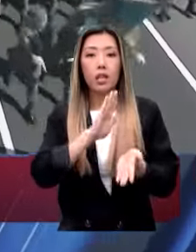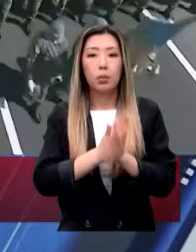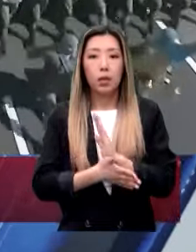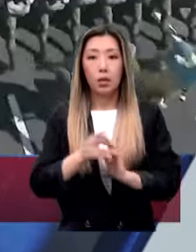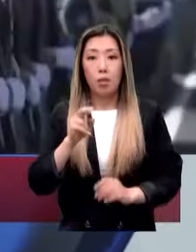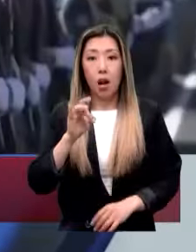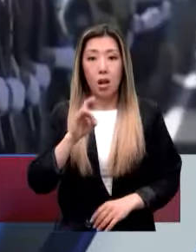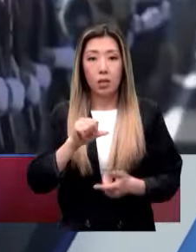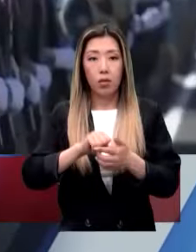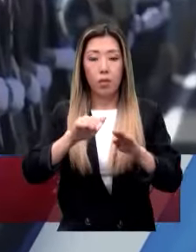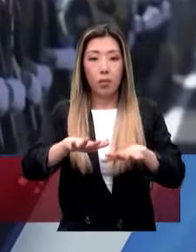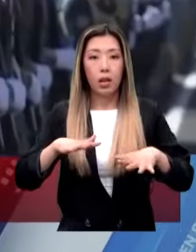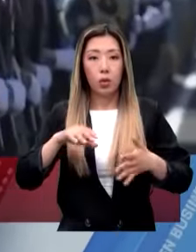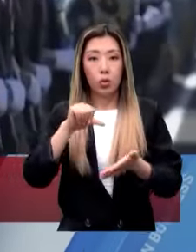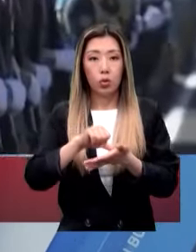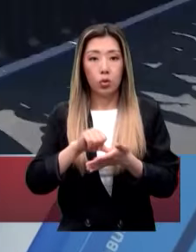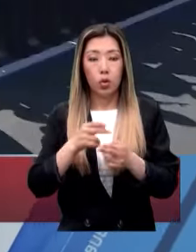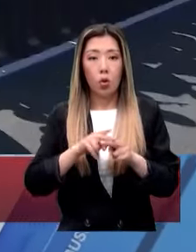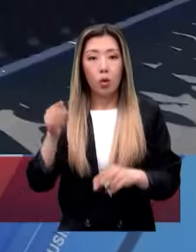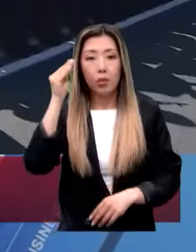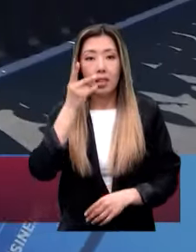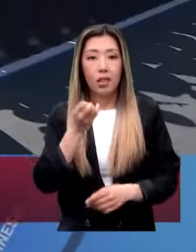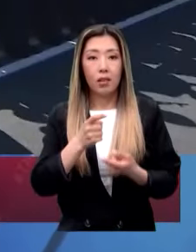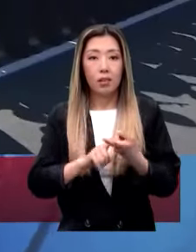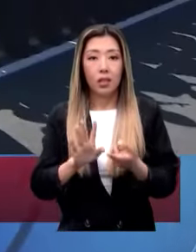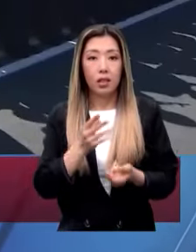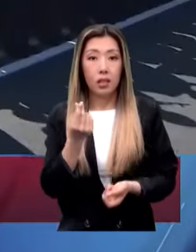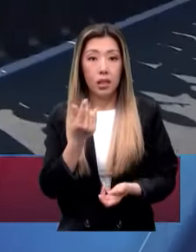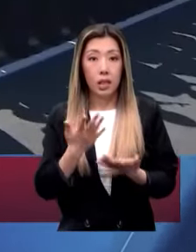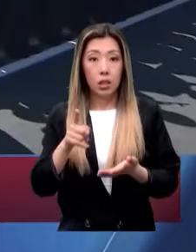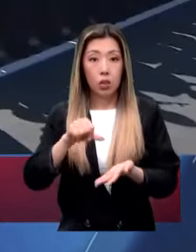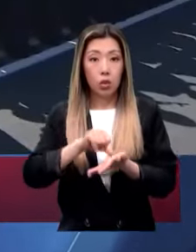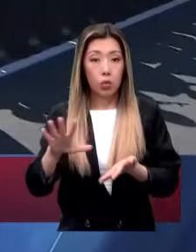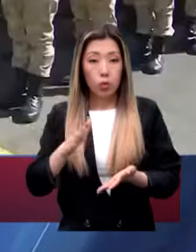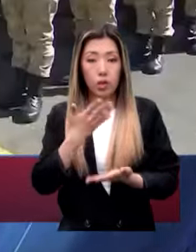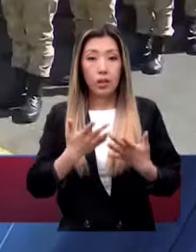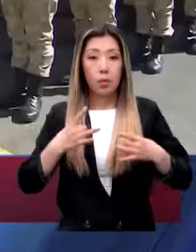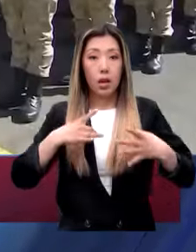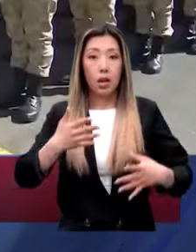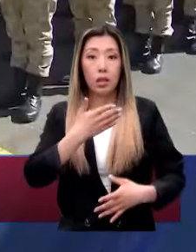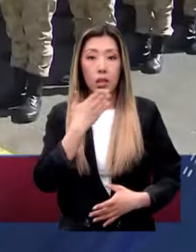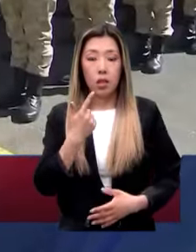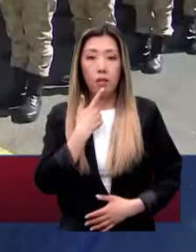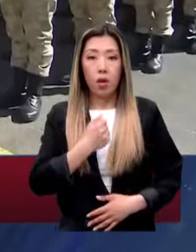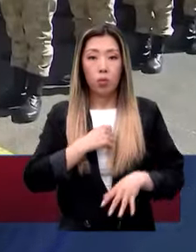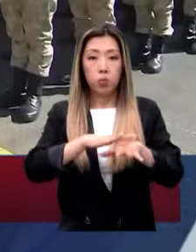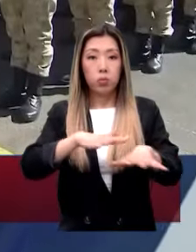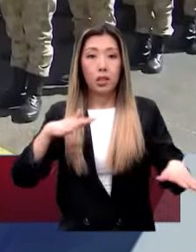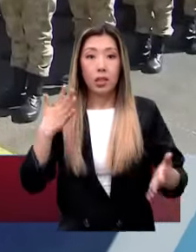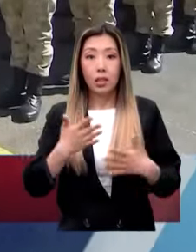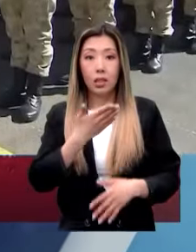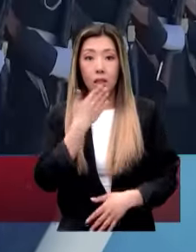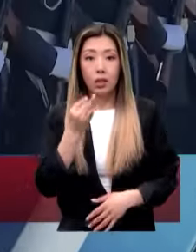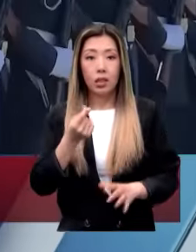Победы. Он считает, что не в деньгах дело, а в том, что если ты не празднуешь его, не выставляешь все свое вооружение на показ и не